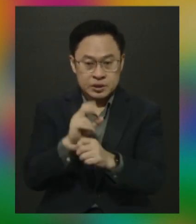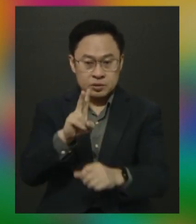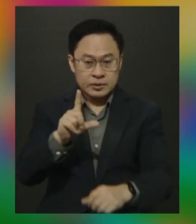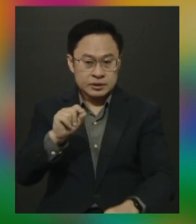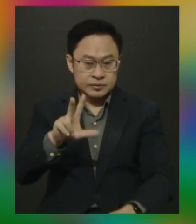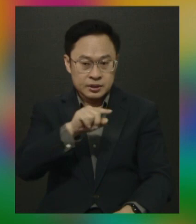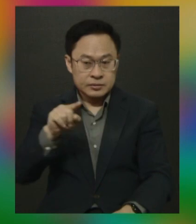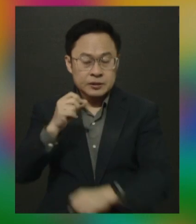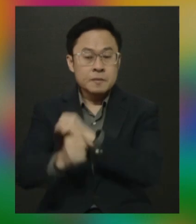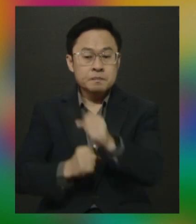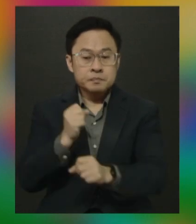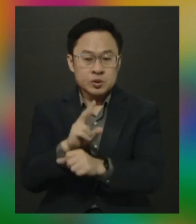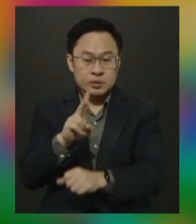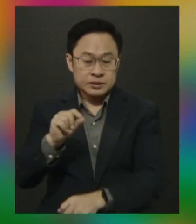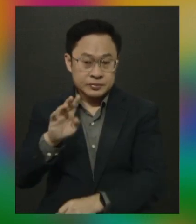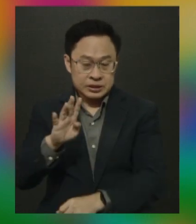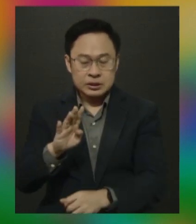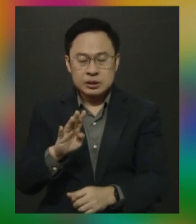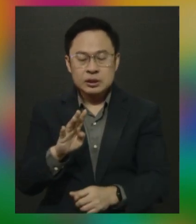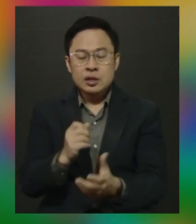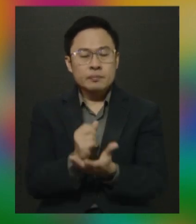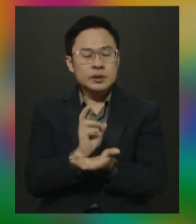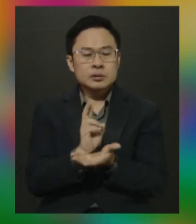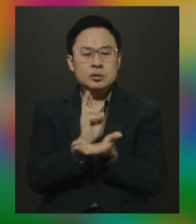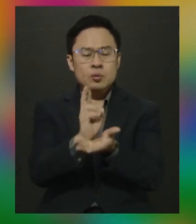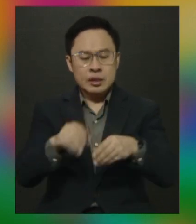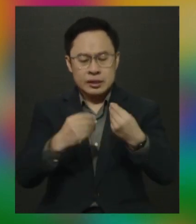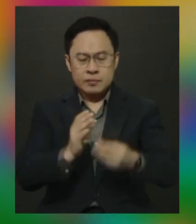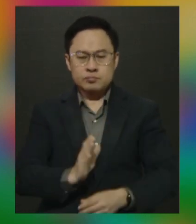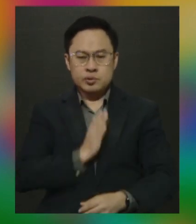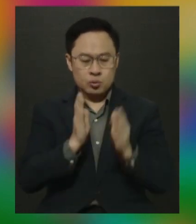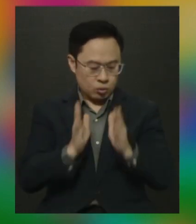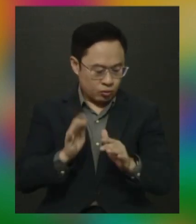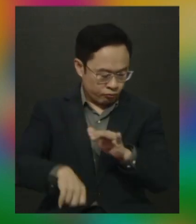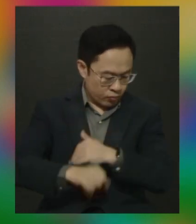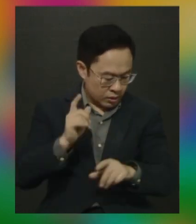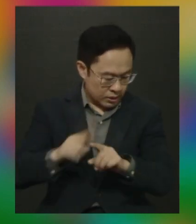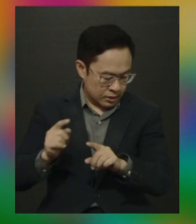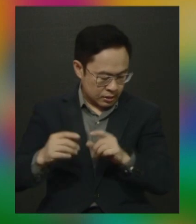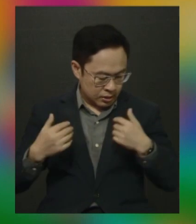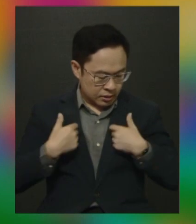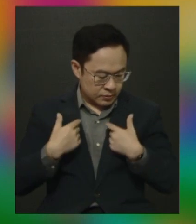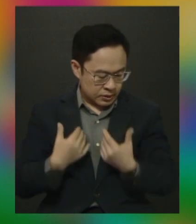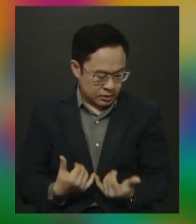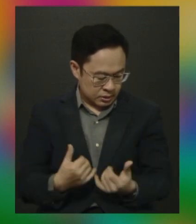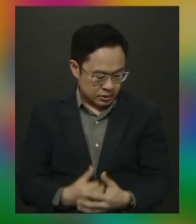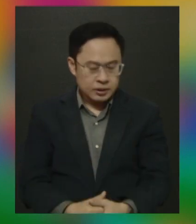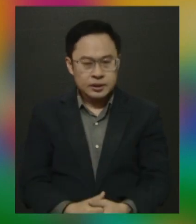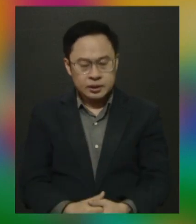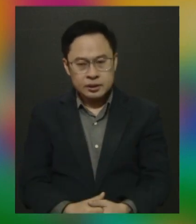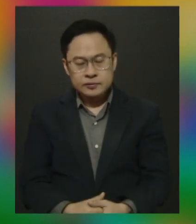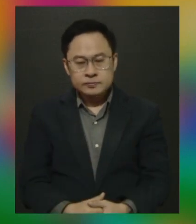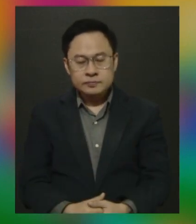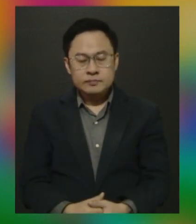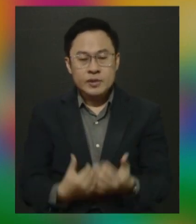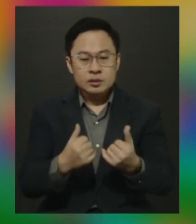ชิดชูเกียรติยศให้แก่นักกีฬาและบุคลากรฟุตบอลครับที่สร้างผลงานดีเด่นในวงการฟุตบอลไทยนะครับในประจำปีที่ผ่านมา